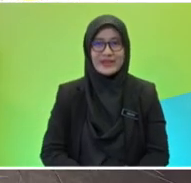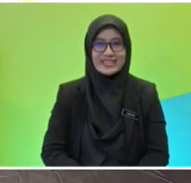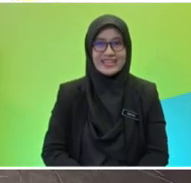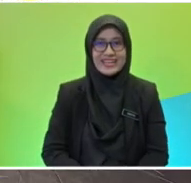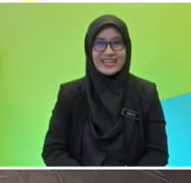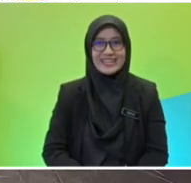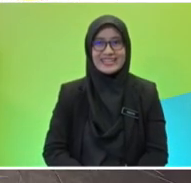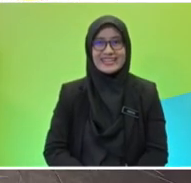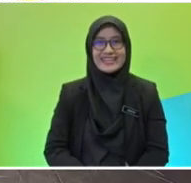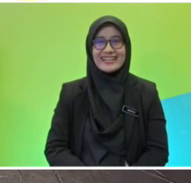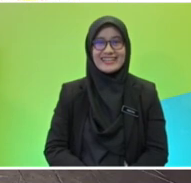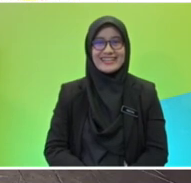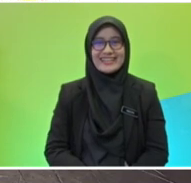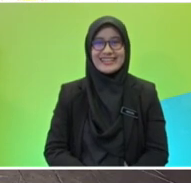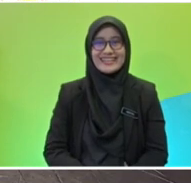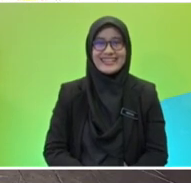Okey cikgu.